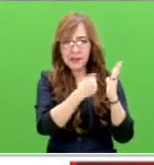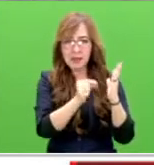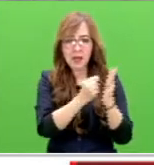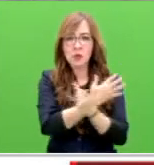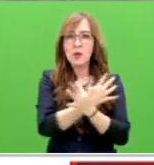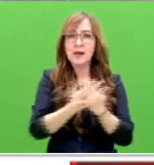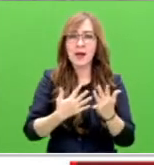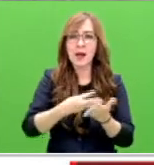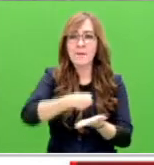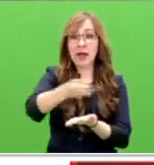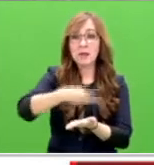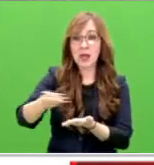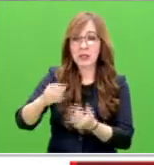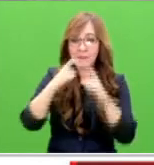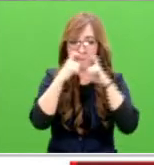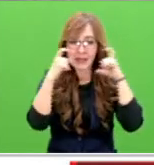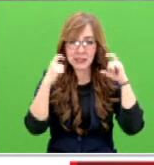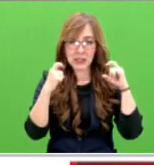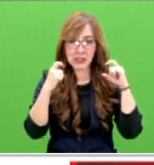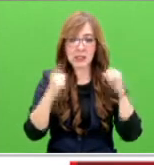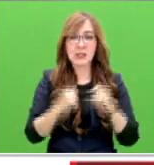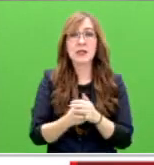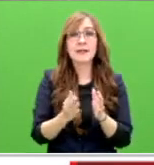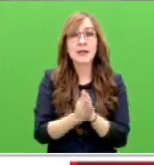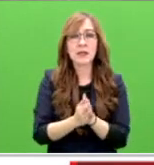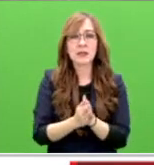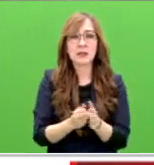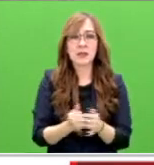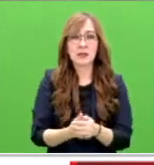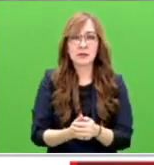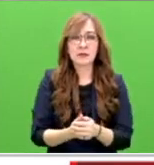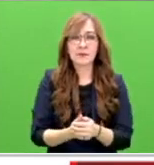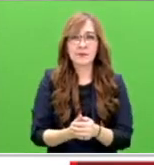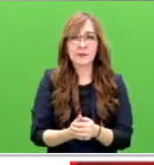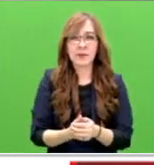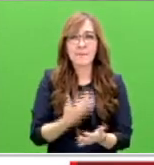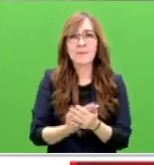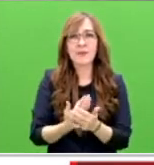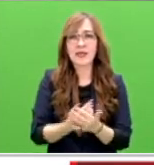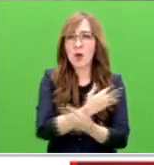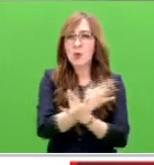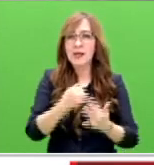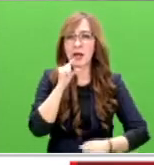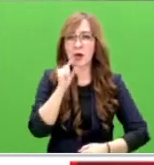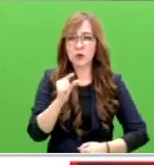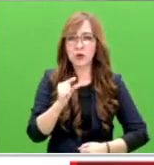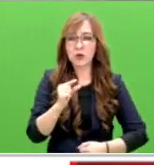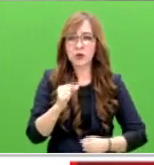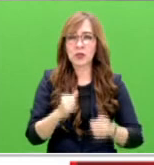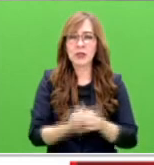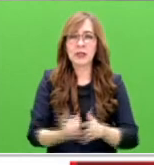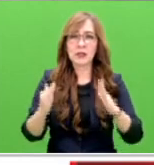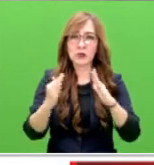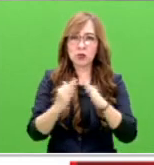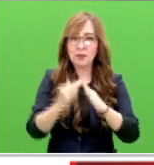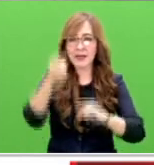membagikan masker maupun ada rujukan untuk beberapa puskesmas bila dari warga dari sekitar yang terdampak pun